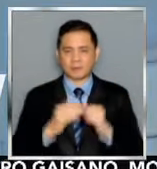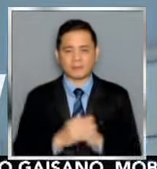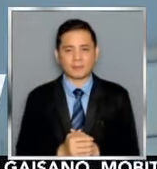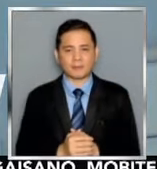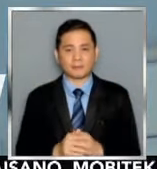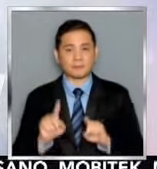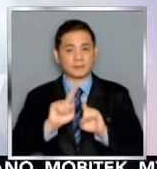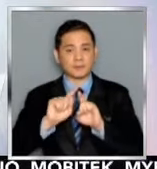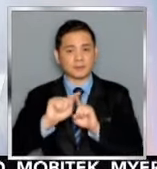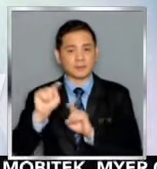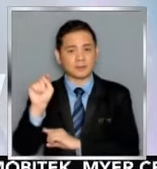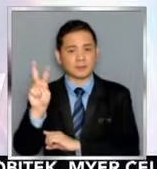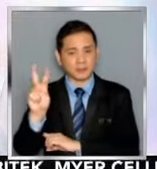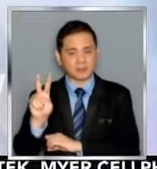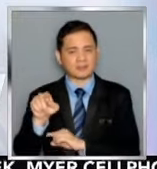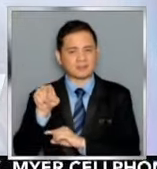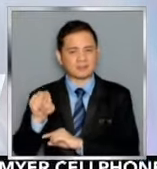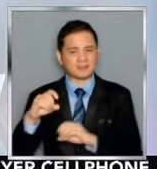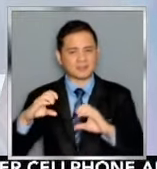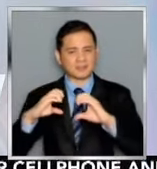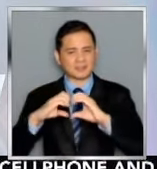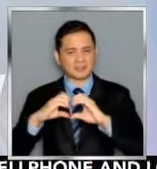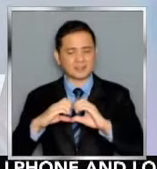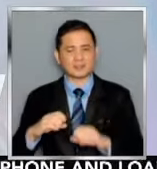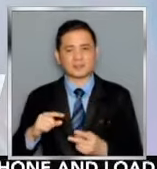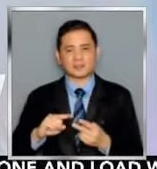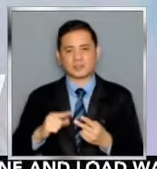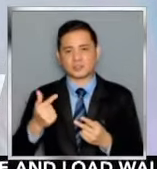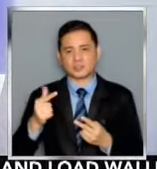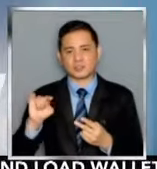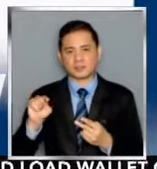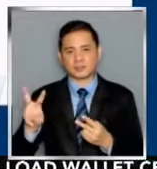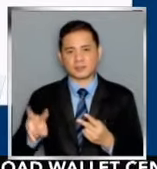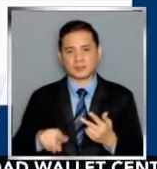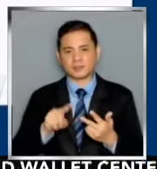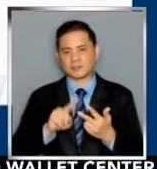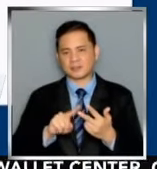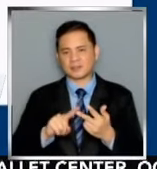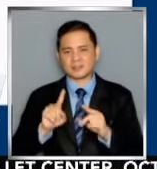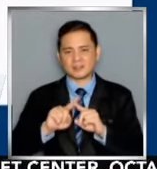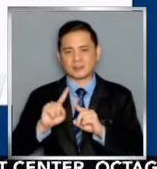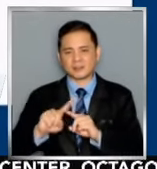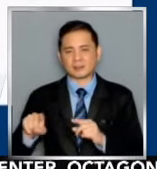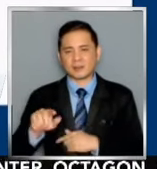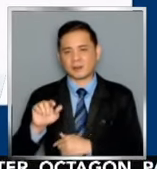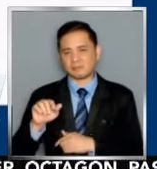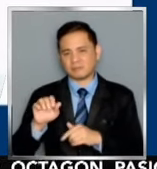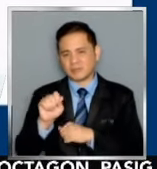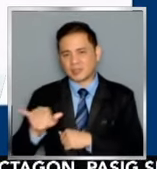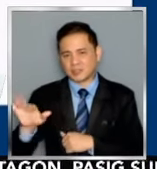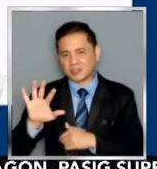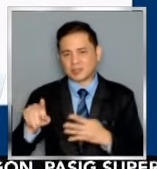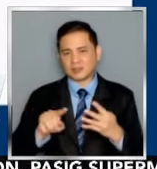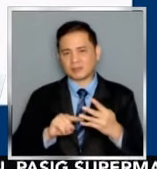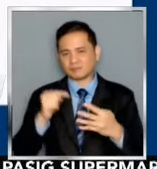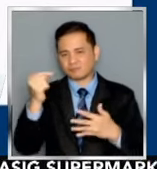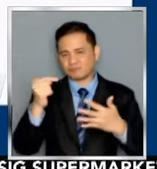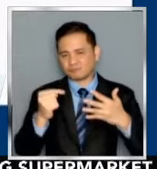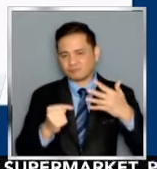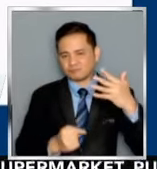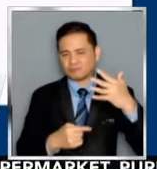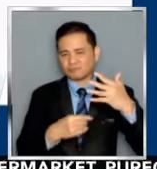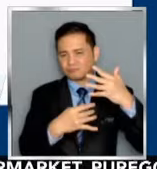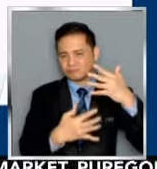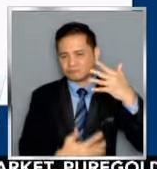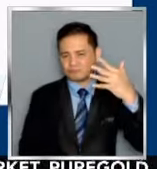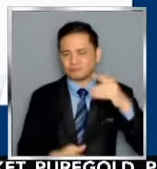Network sa GMA at GTV, pati na sa aming digital channels na Heart of Asia, Halipop, iHeart Movies, and Pinoy